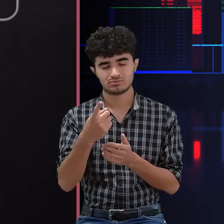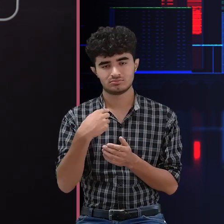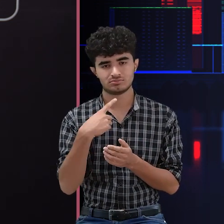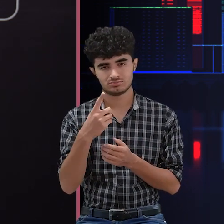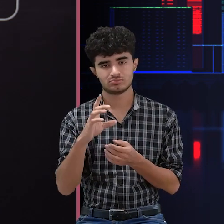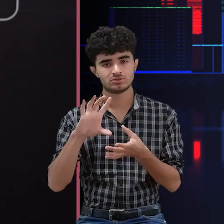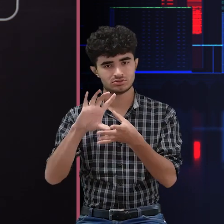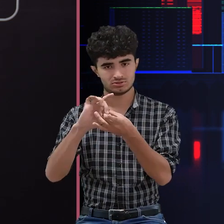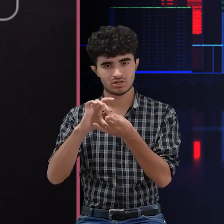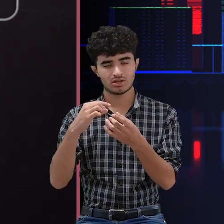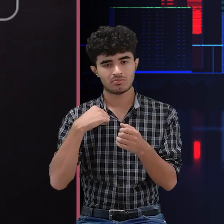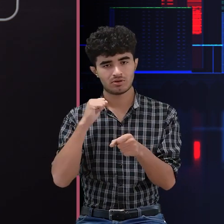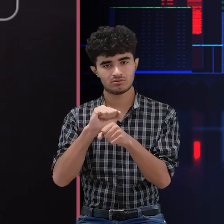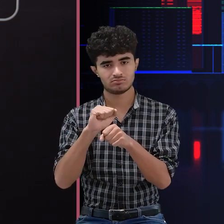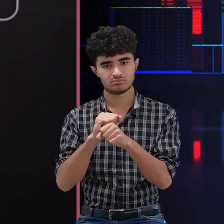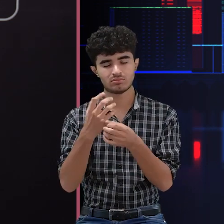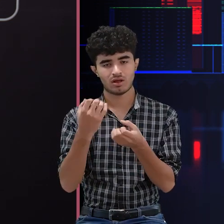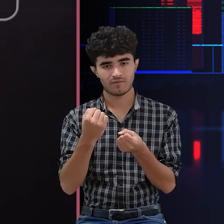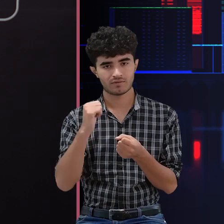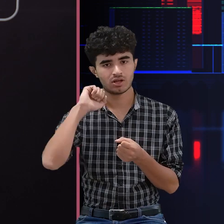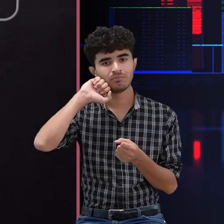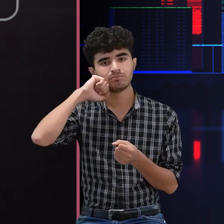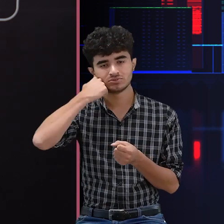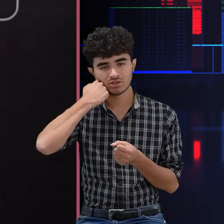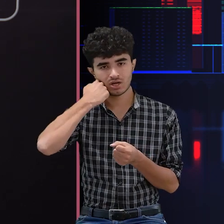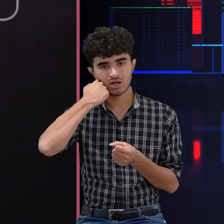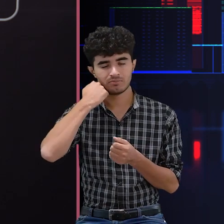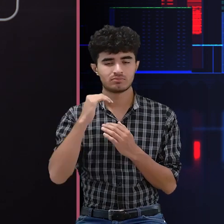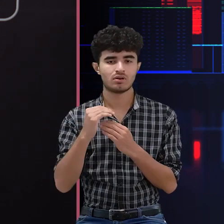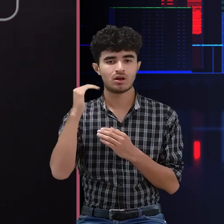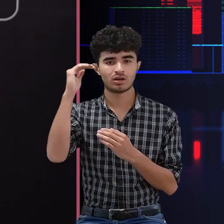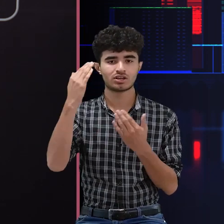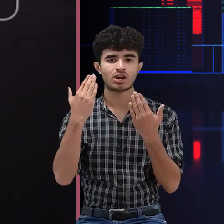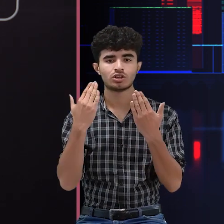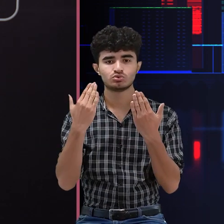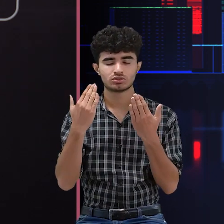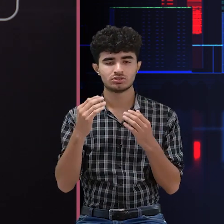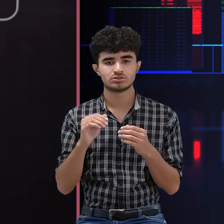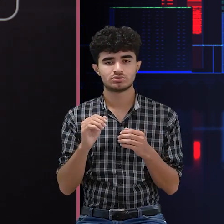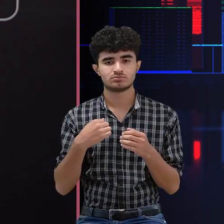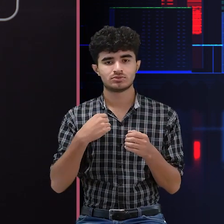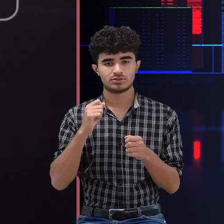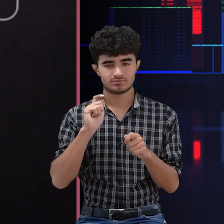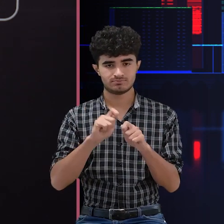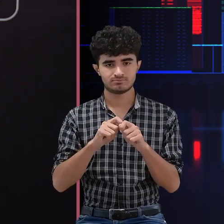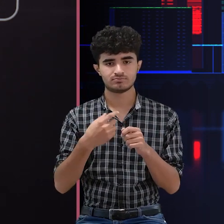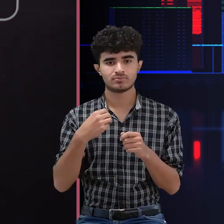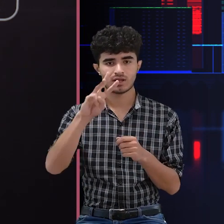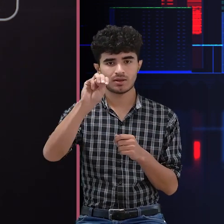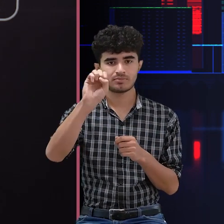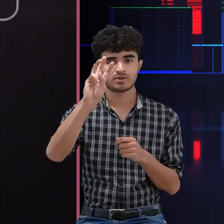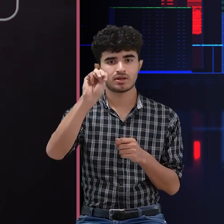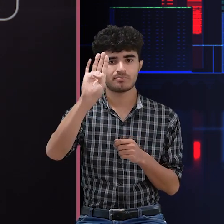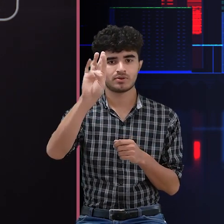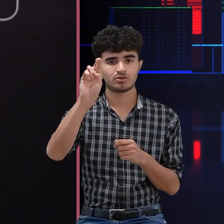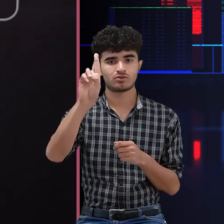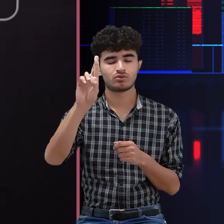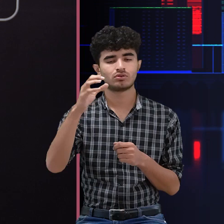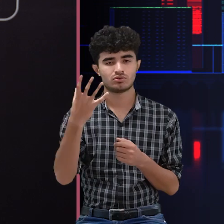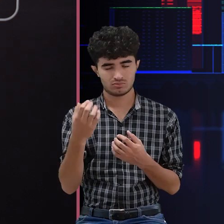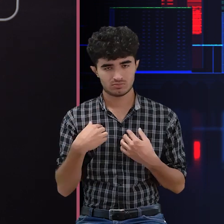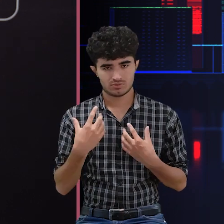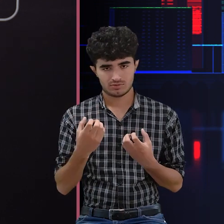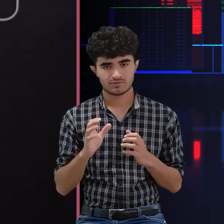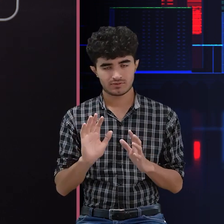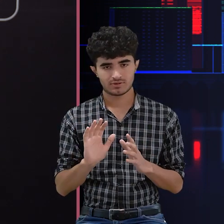ہوں ممبر، اور پنجاب کے ہائر ایجوکیشن کمیشن کی بھی میں ممبر ہوں. تو ایک